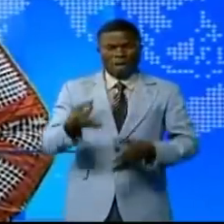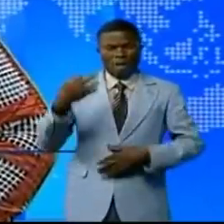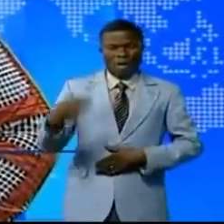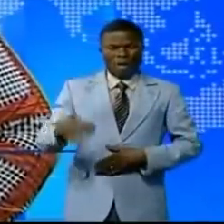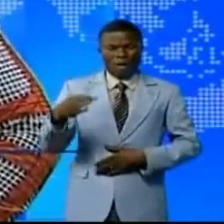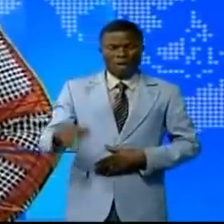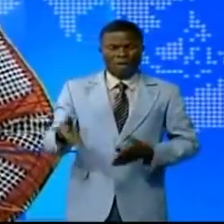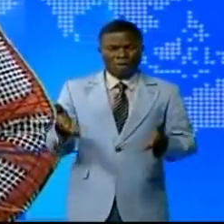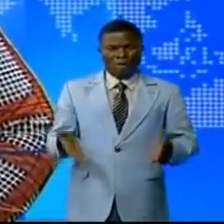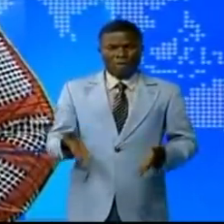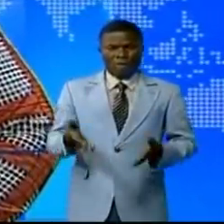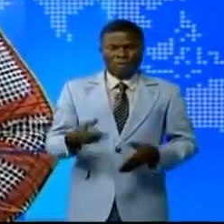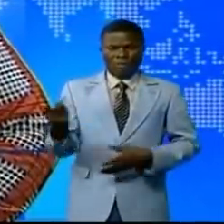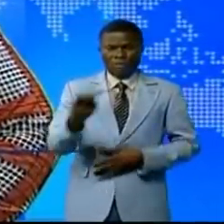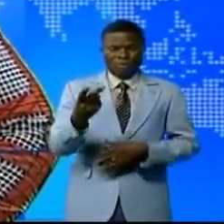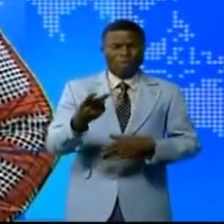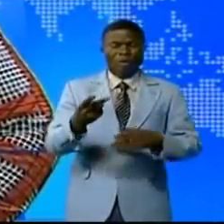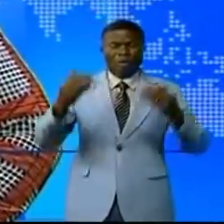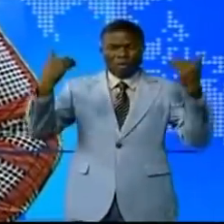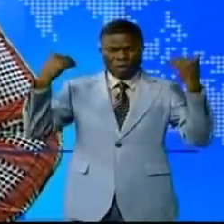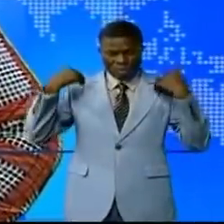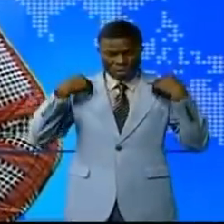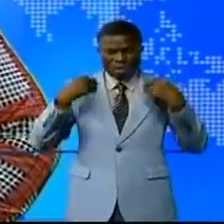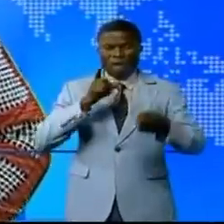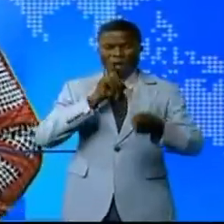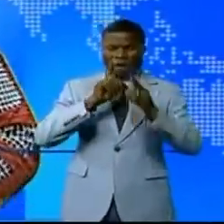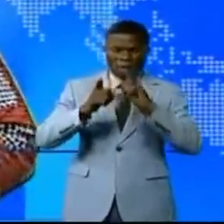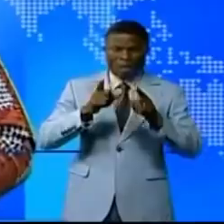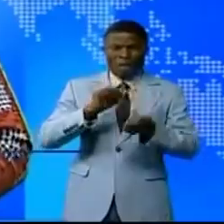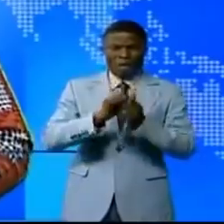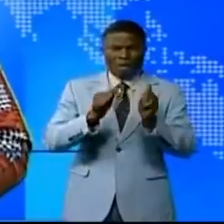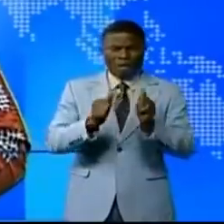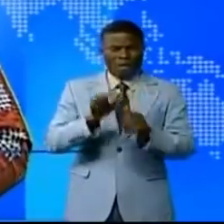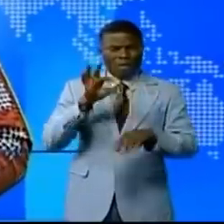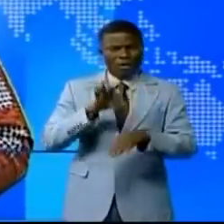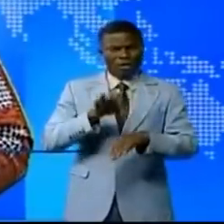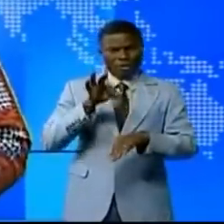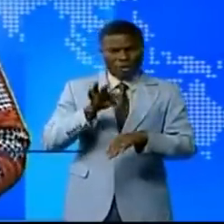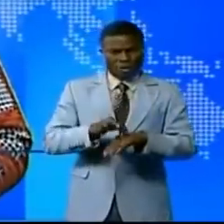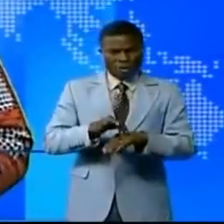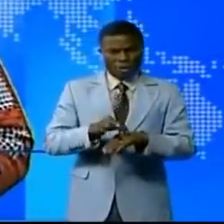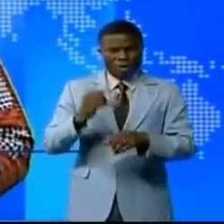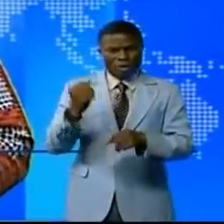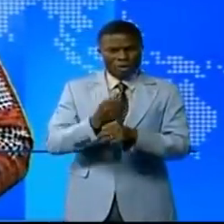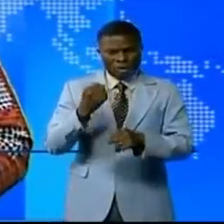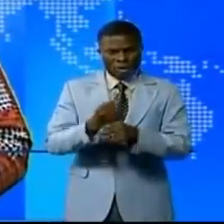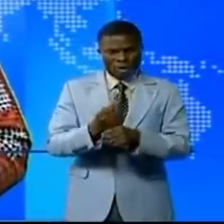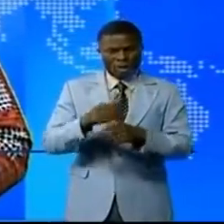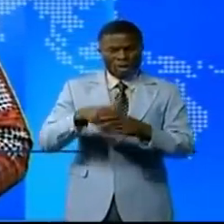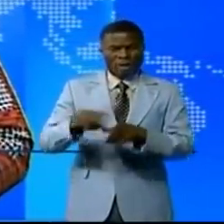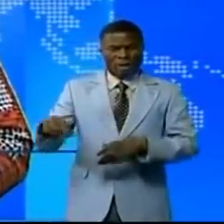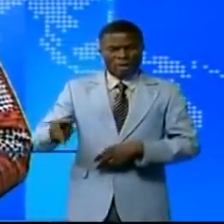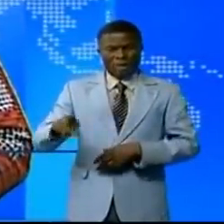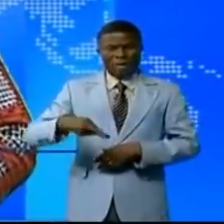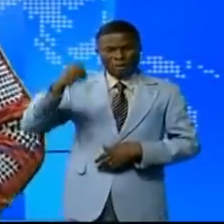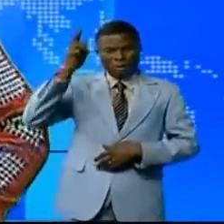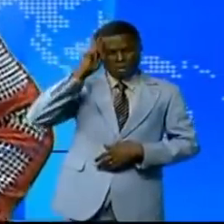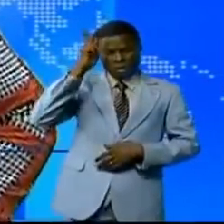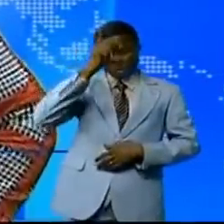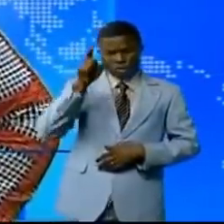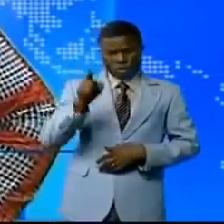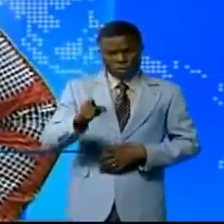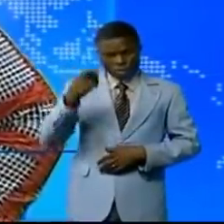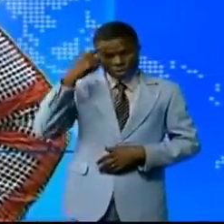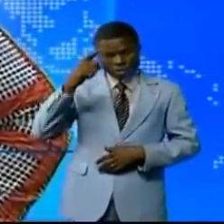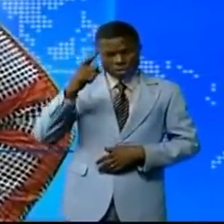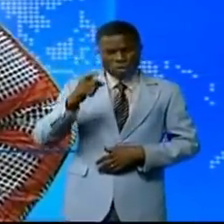RDC. Les deux personnalités ont parlé des opportunités d'investir dans la province cuprifère pour les